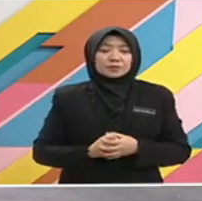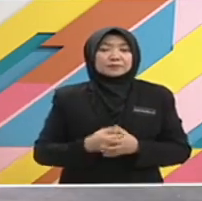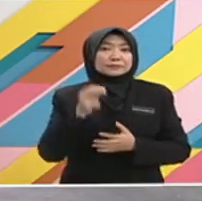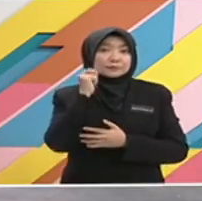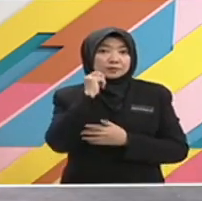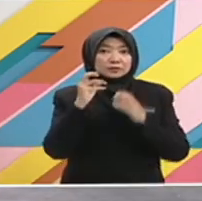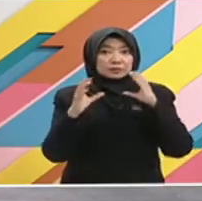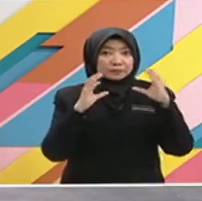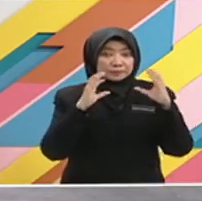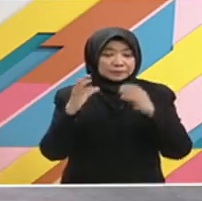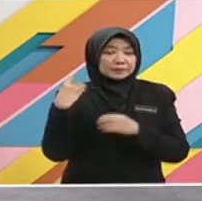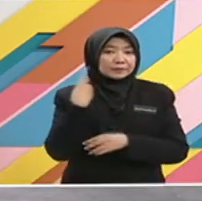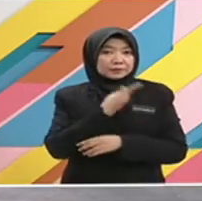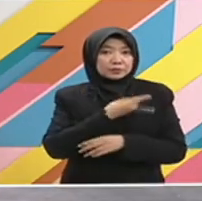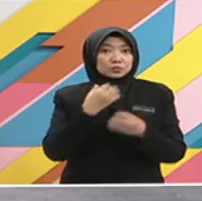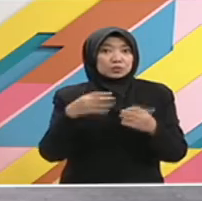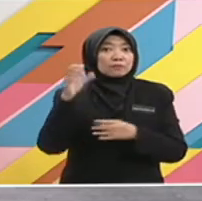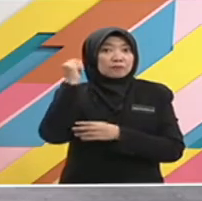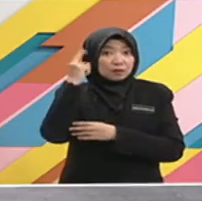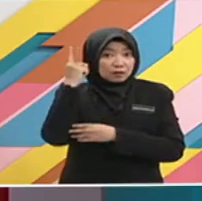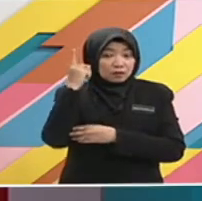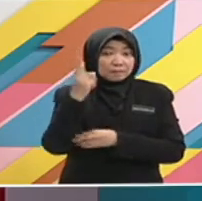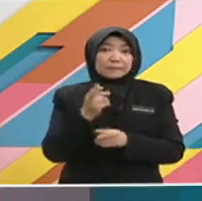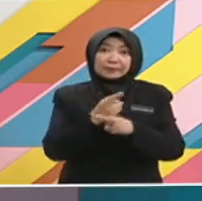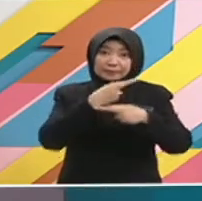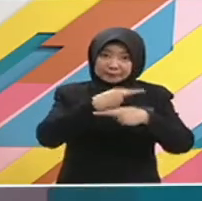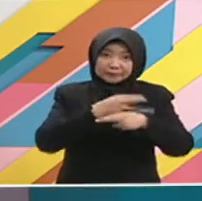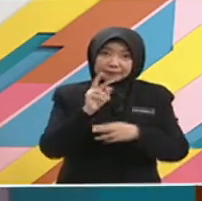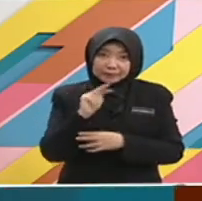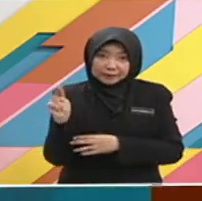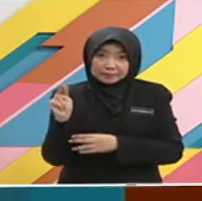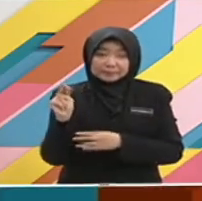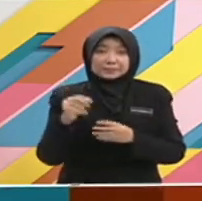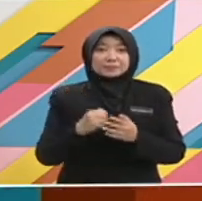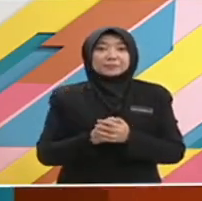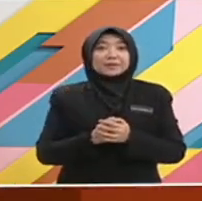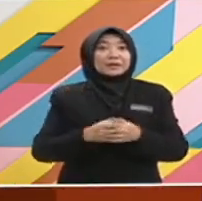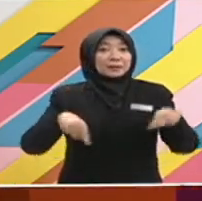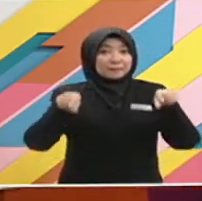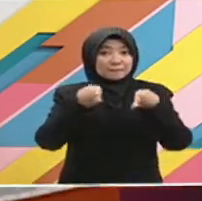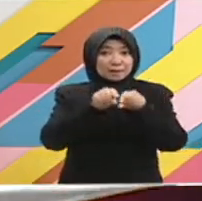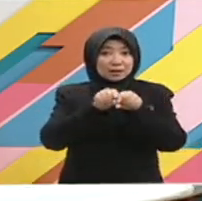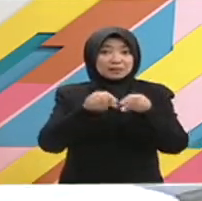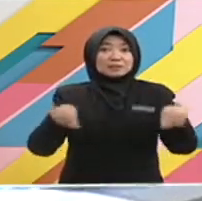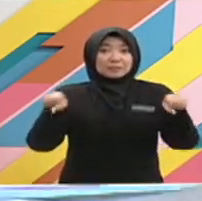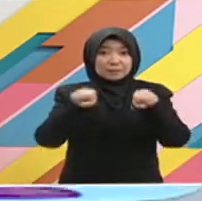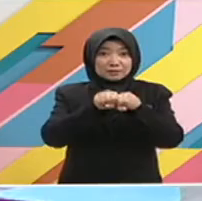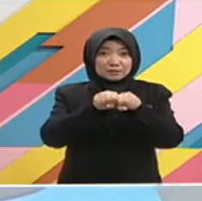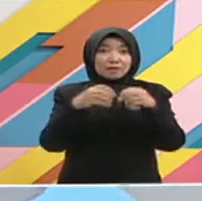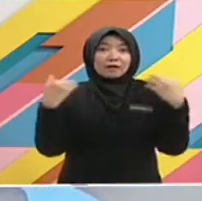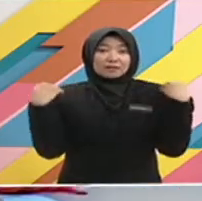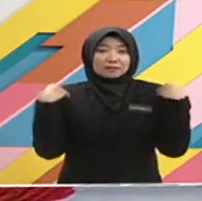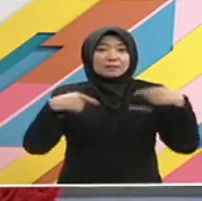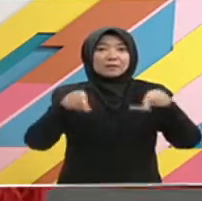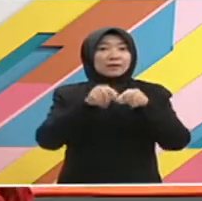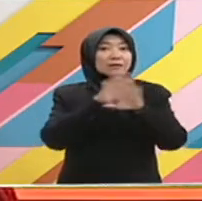yang kita telah pelajari daripada segi rekaan, daripada sudut imbangan, ada imbangan simetri dan ada imbangan yang